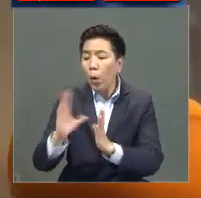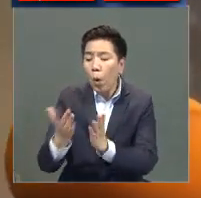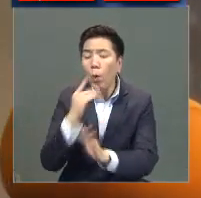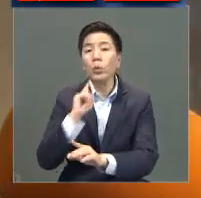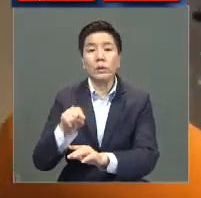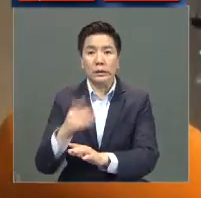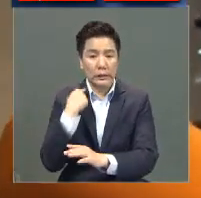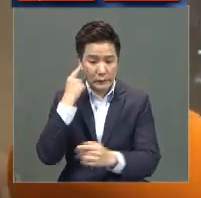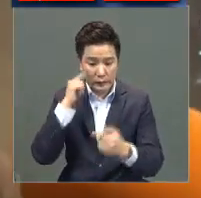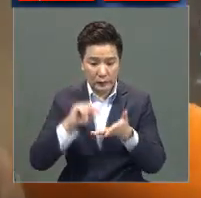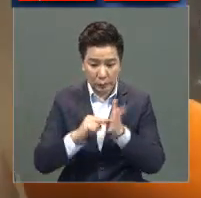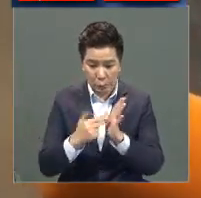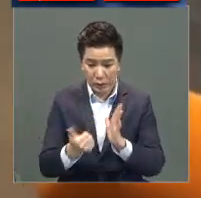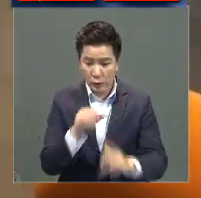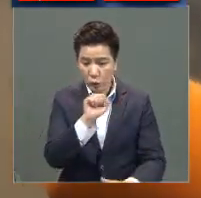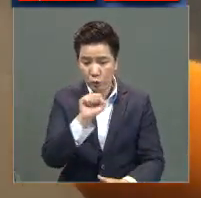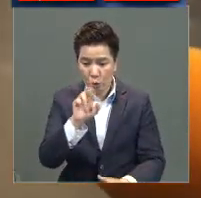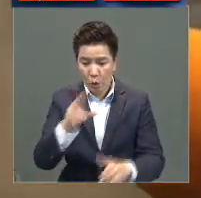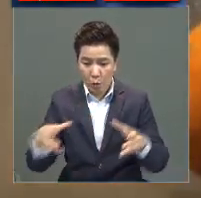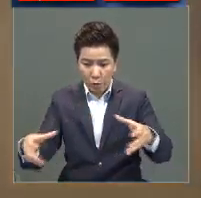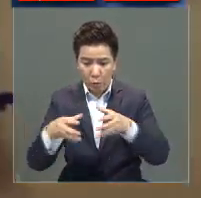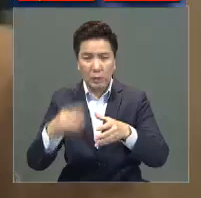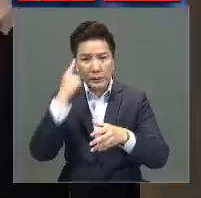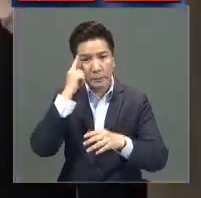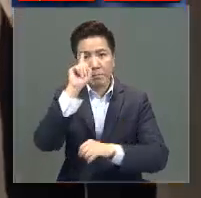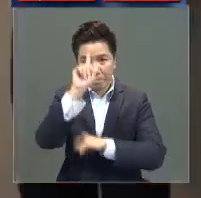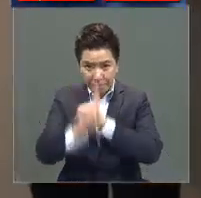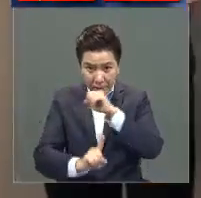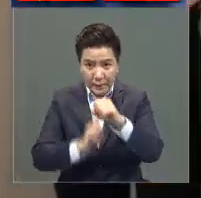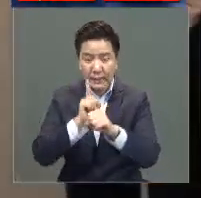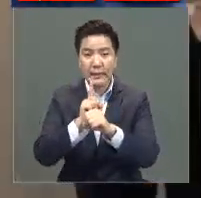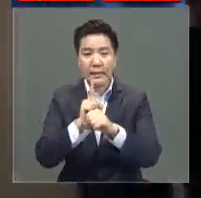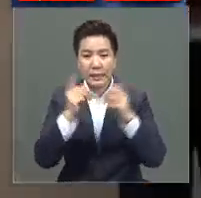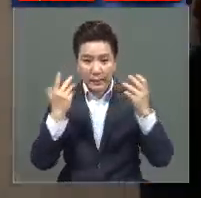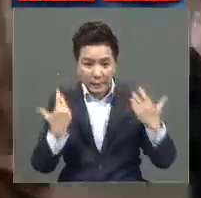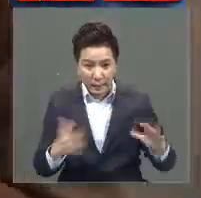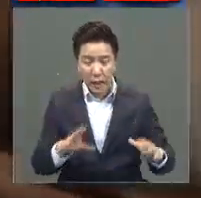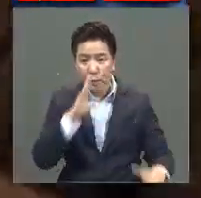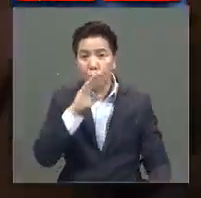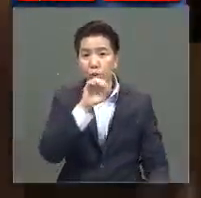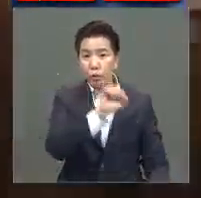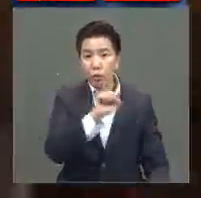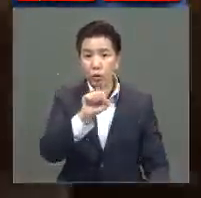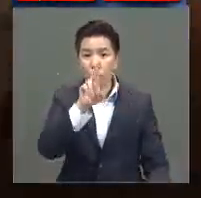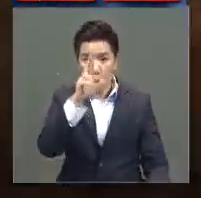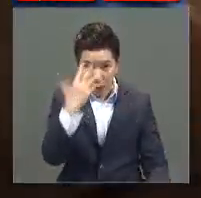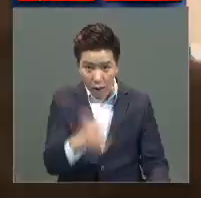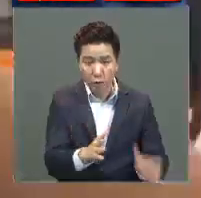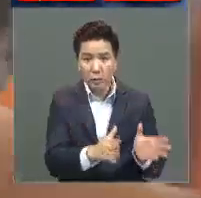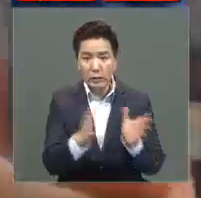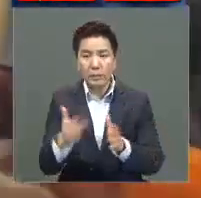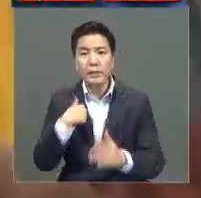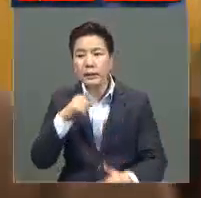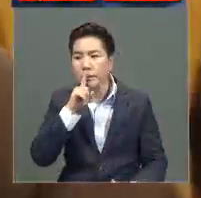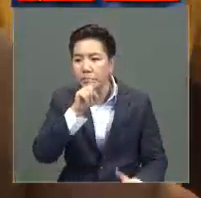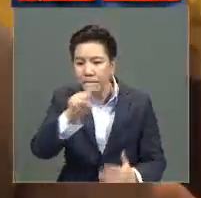ากเบื้องต้นเนี่ยก็คาดว่าถ้าตั้งสสรเนี่ยใช้เวลาประมาณปีนึงนอกจากนี้นอกจากถ้าเกิดมีสสรแล้วก็ต้องมีเรื่องของประชาม